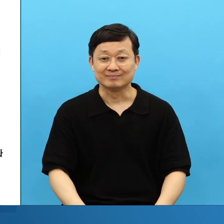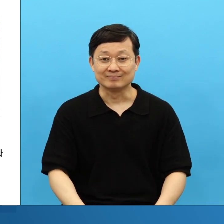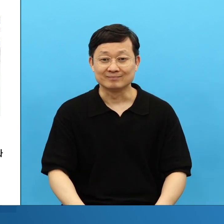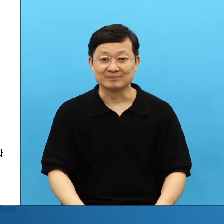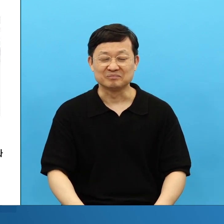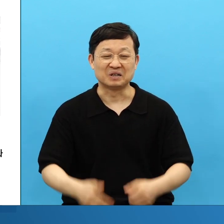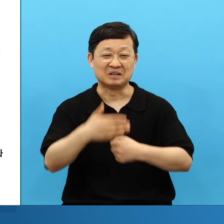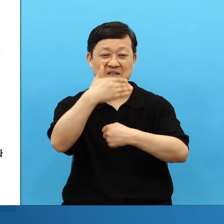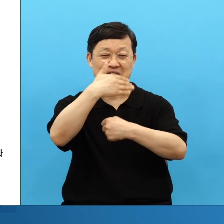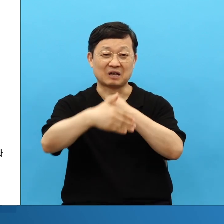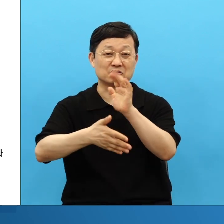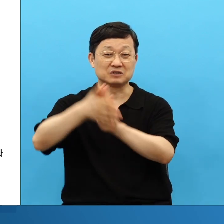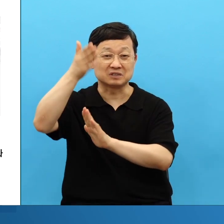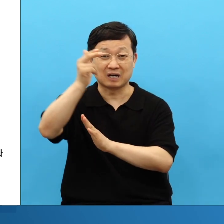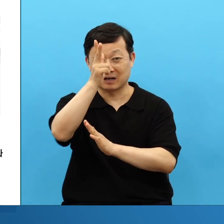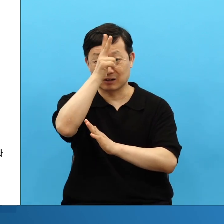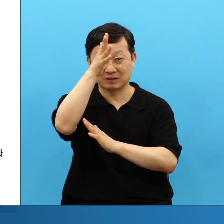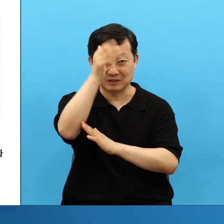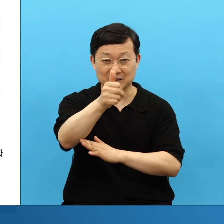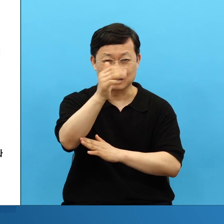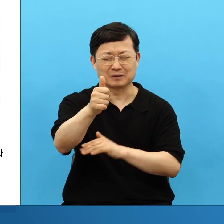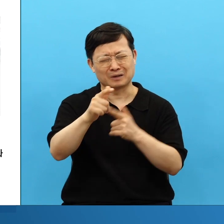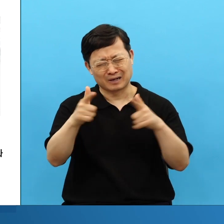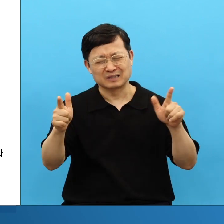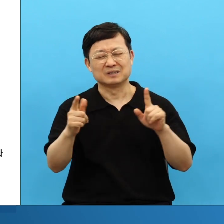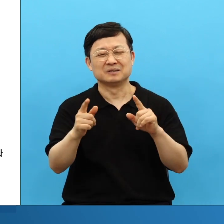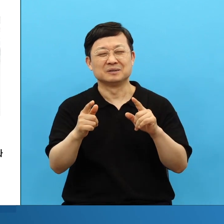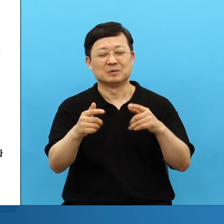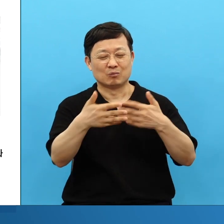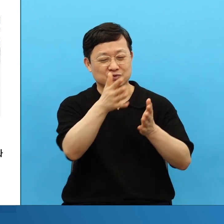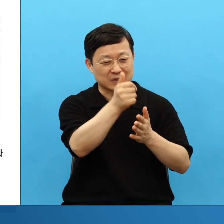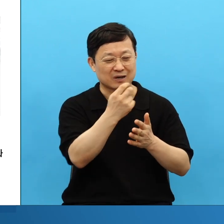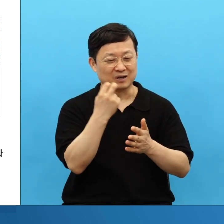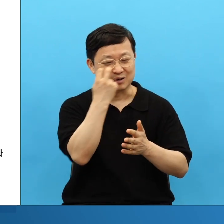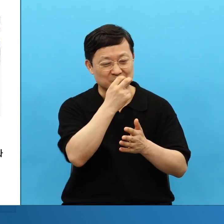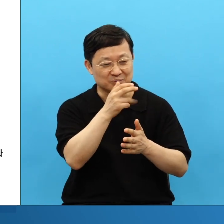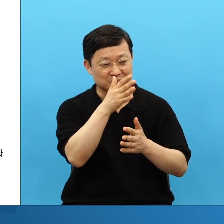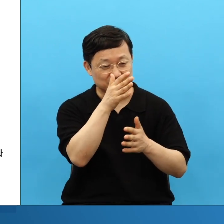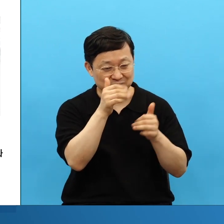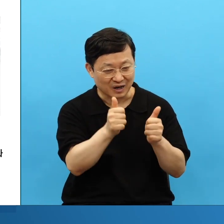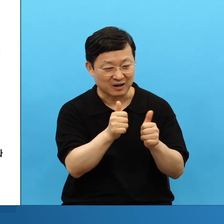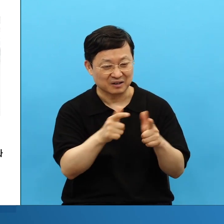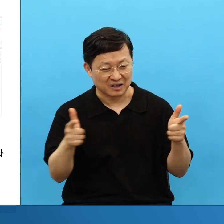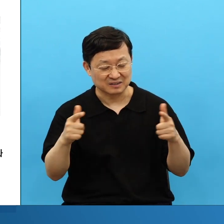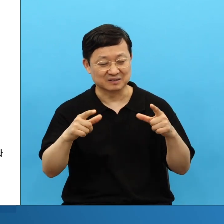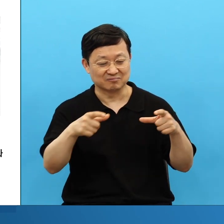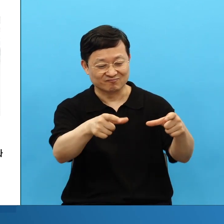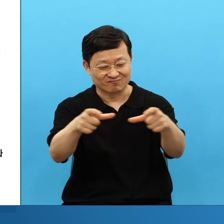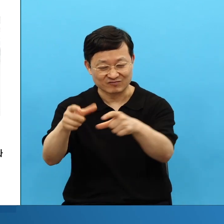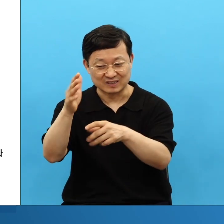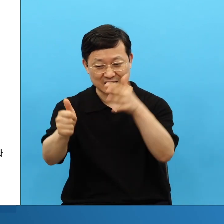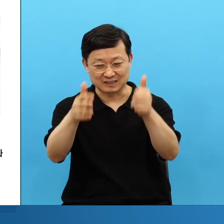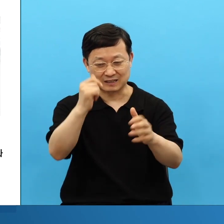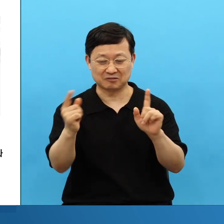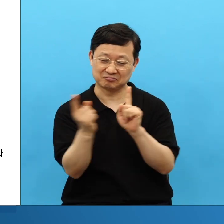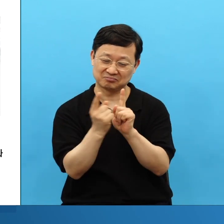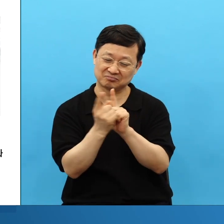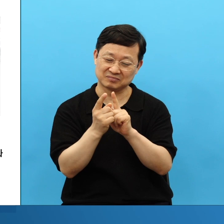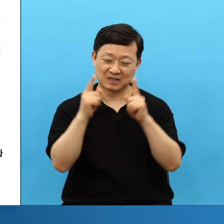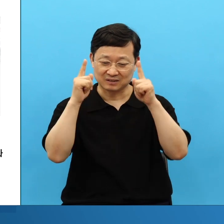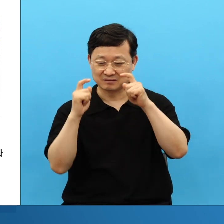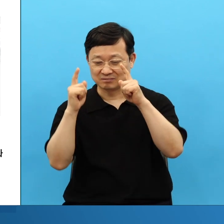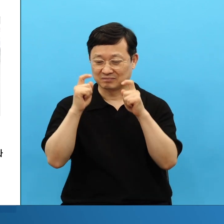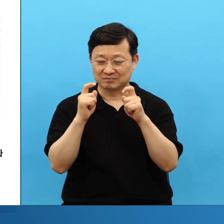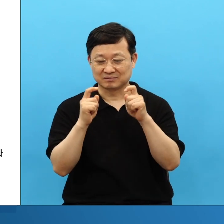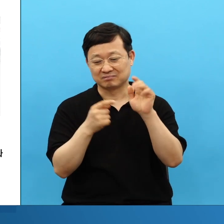시장, 검찰청, 검찰청의 이제 부장 검사 이 각 지역의 기관장들을 만나면서 이제 사진을 올린